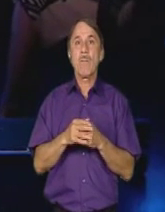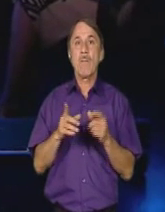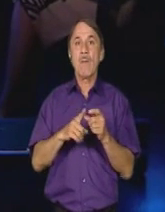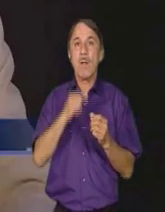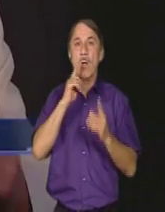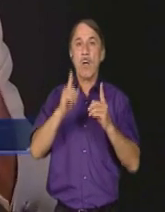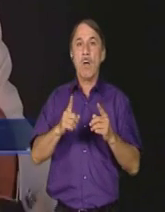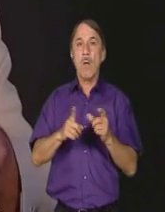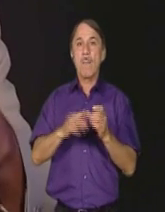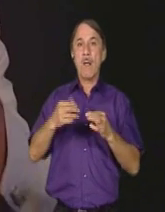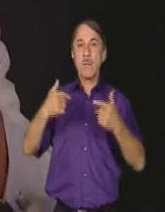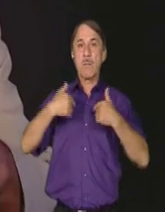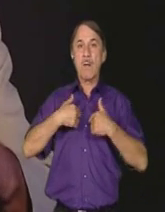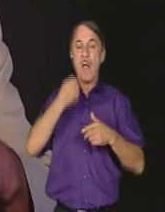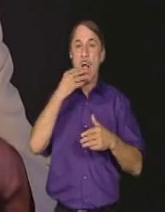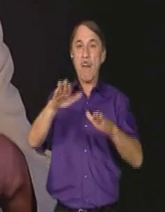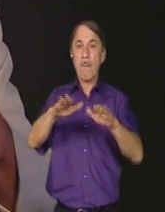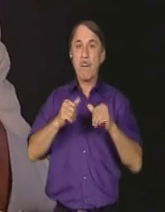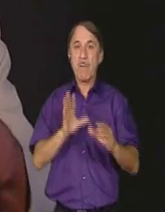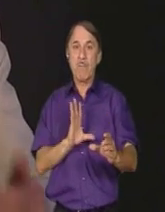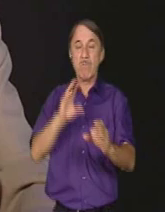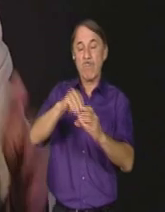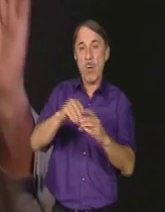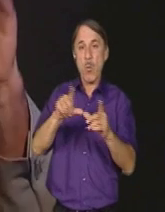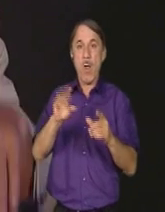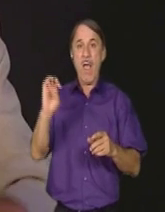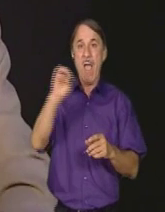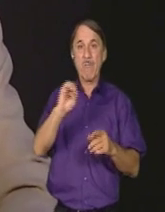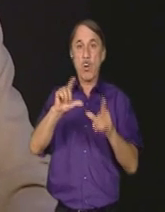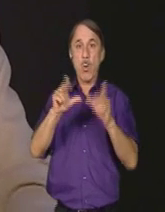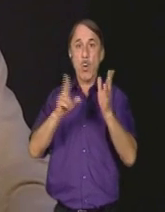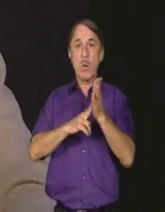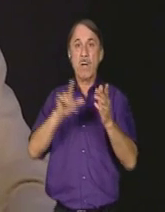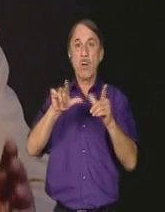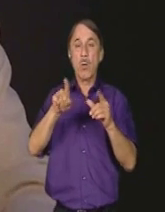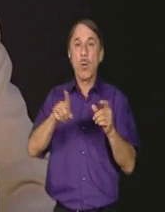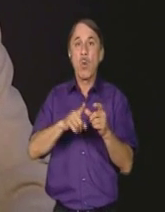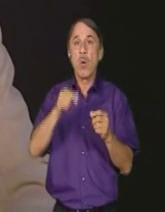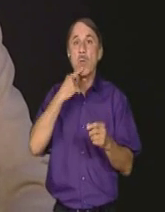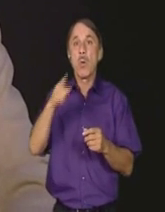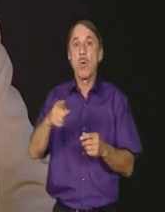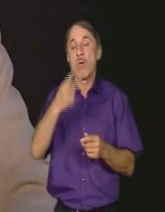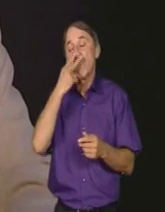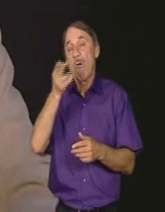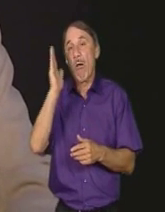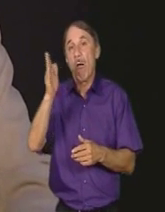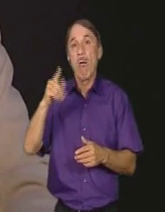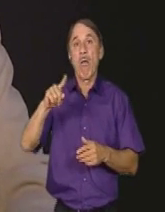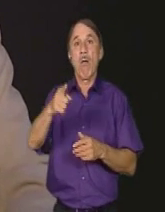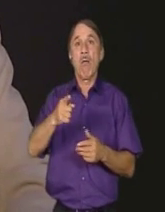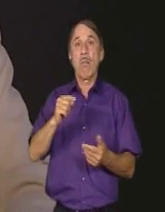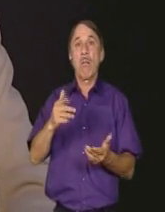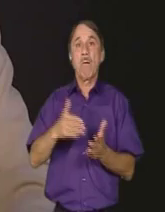priznate Kosovo i Metohiju. Da li će vas i kada primiti u Evropsku uniju, to je na dugom štapu i to nije